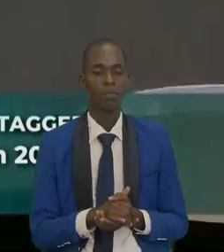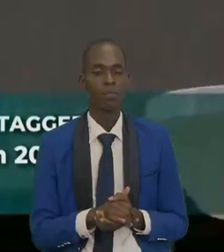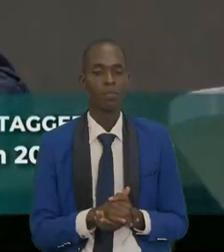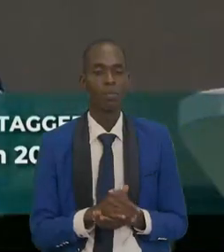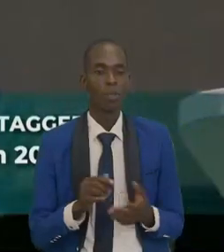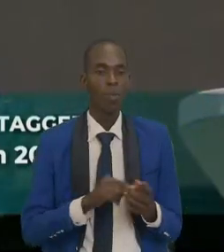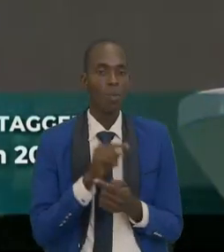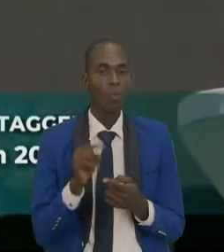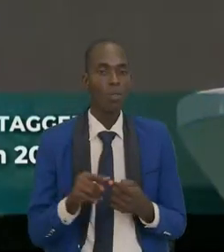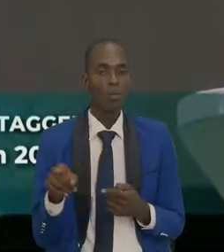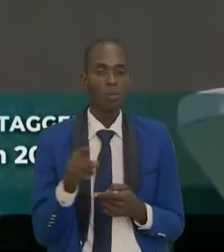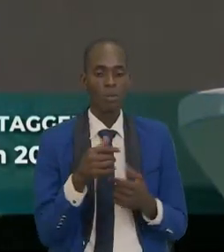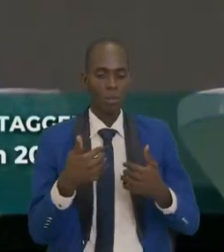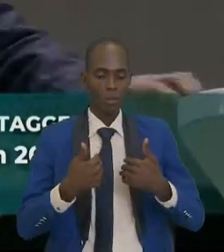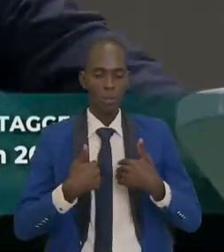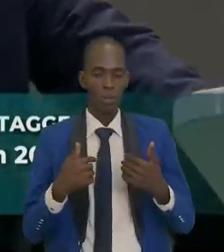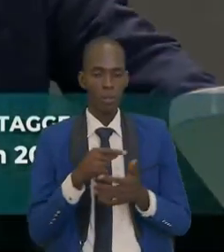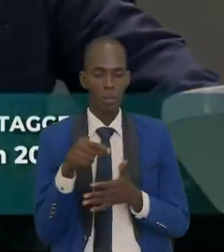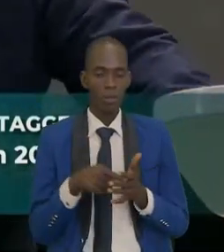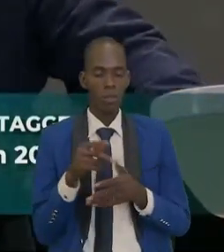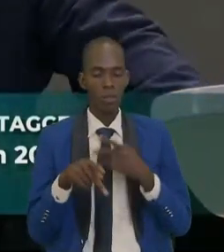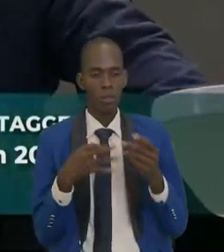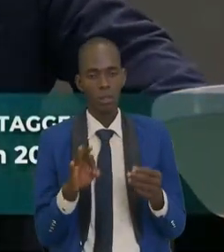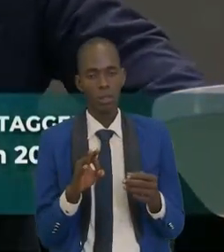Quand tu as ce type de foi d'Abraham,